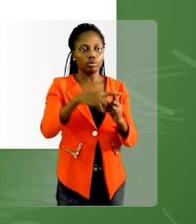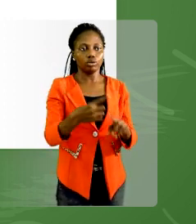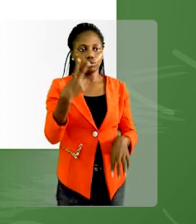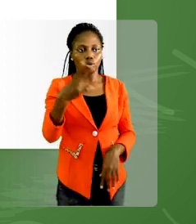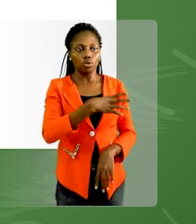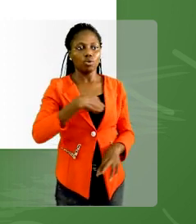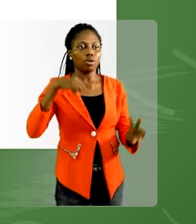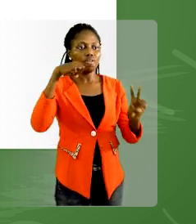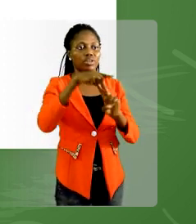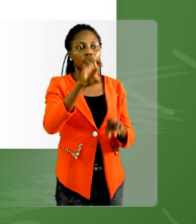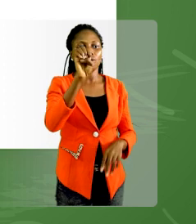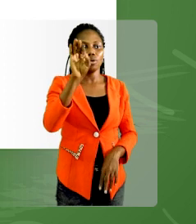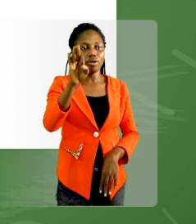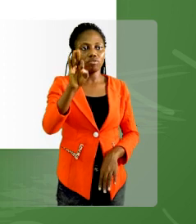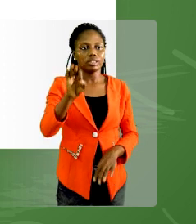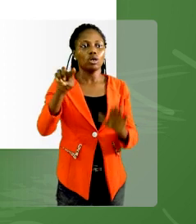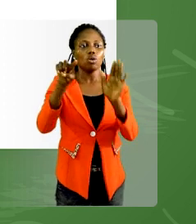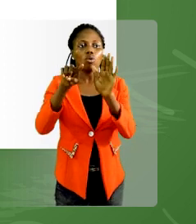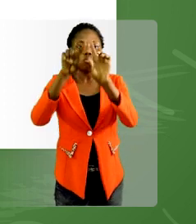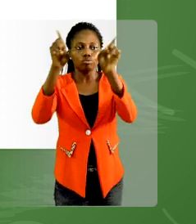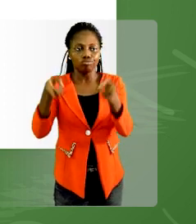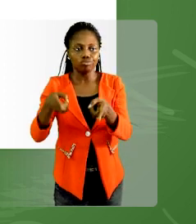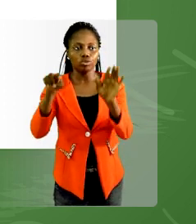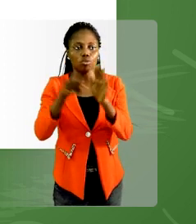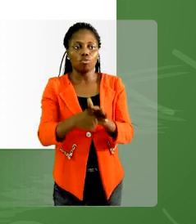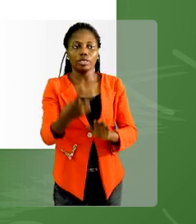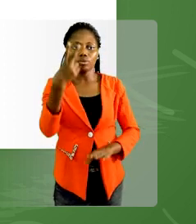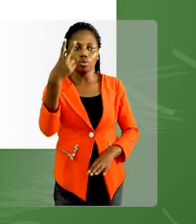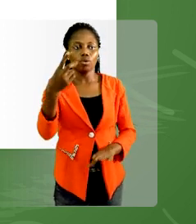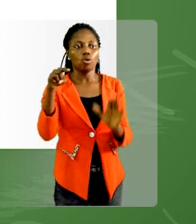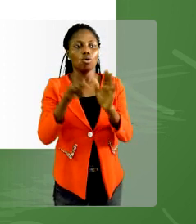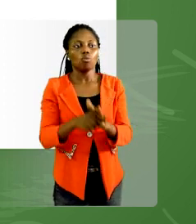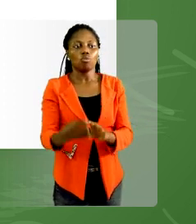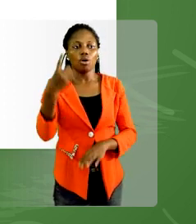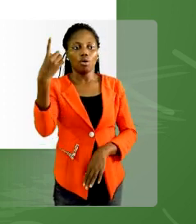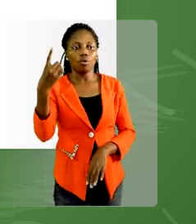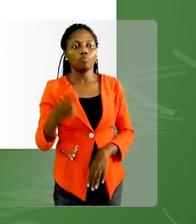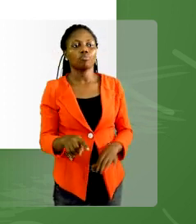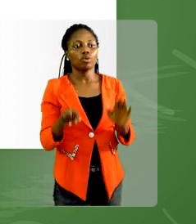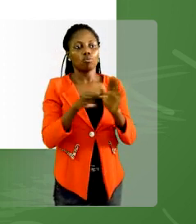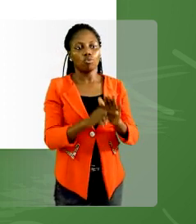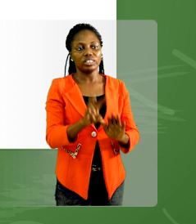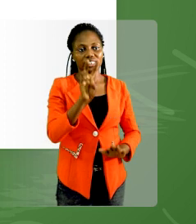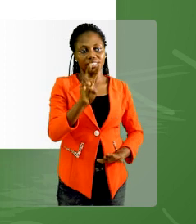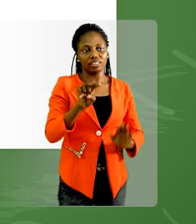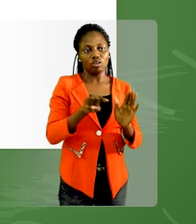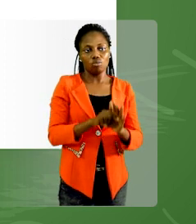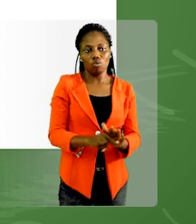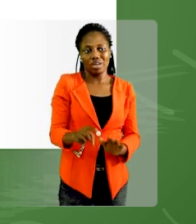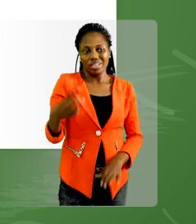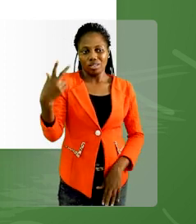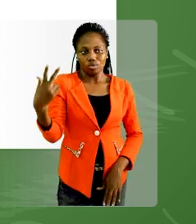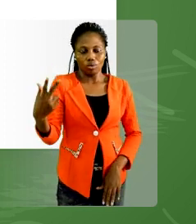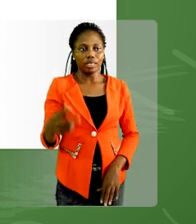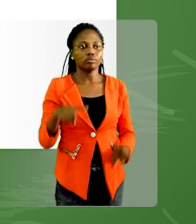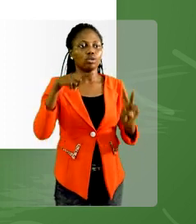moins 3. Donc ce qui donne le vecteur EF a pour coordonnées moins 3, moins 9. d'où M appartient